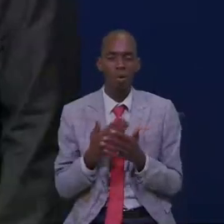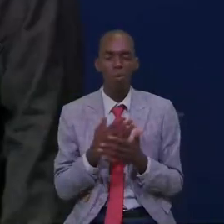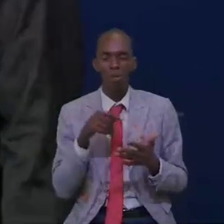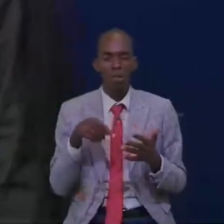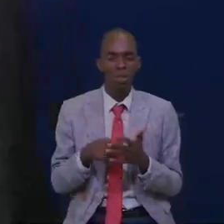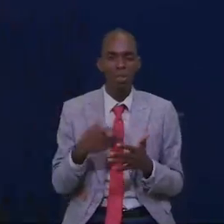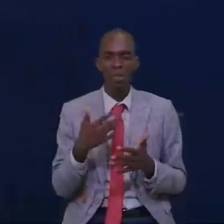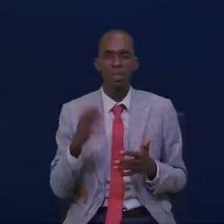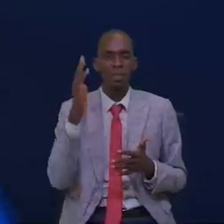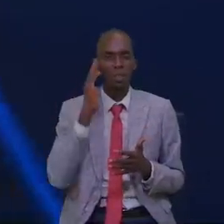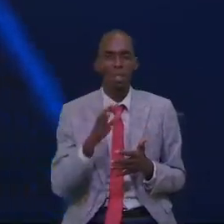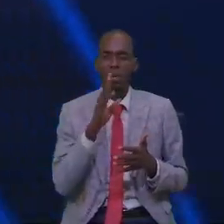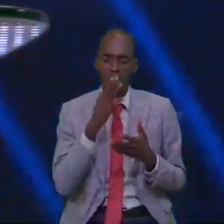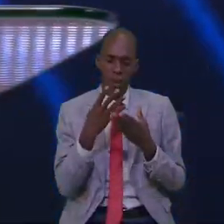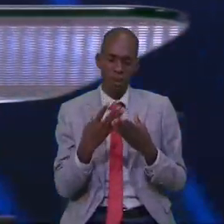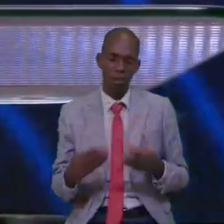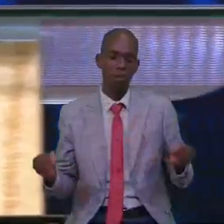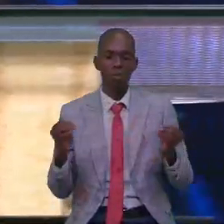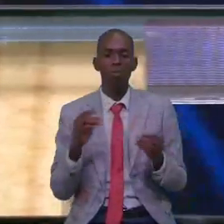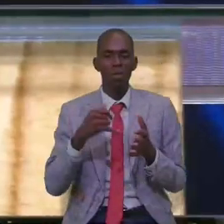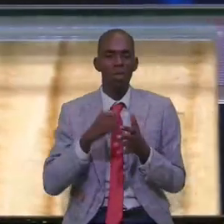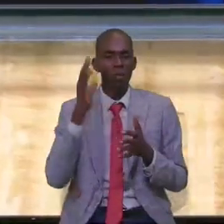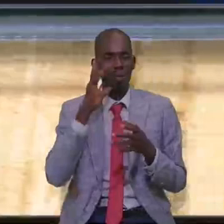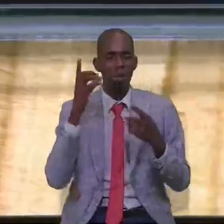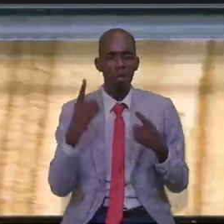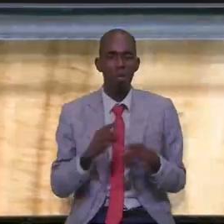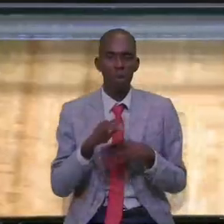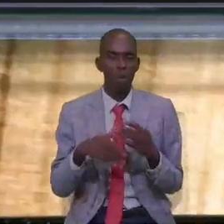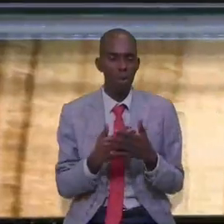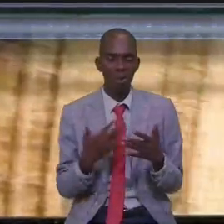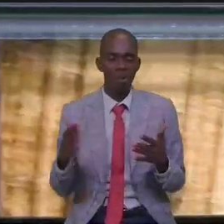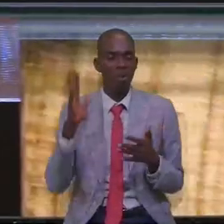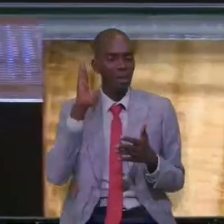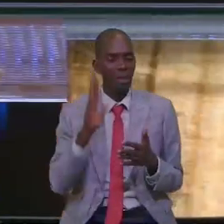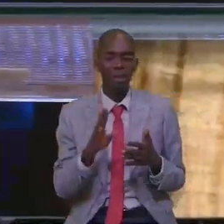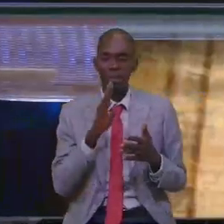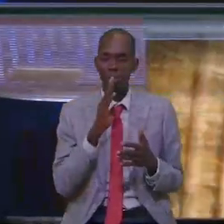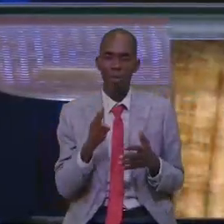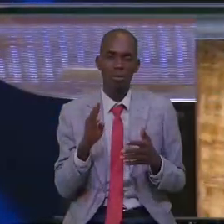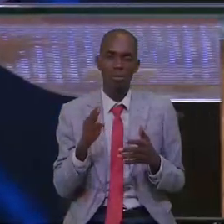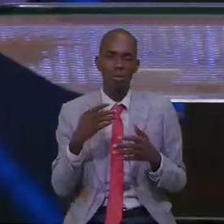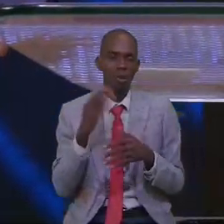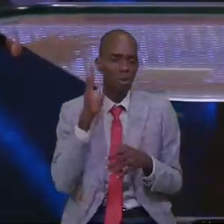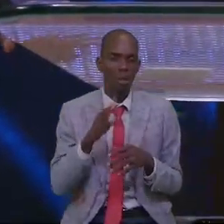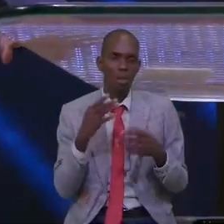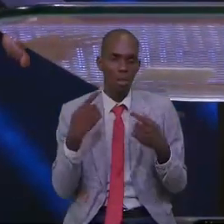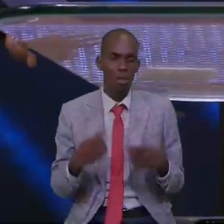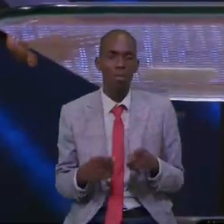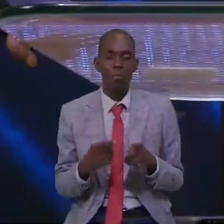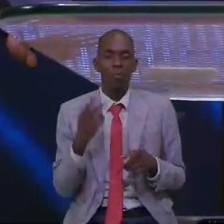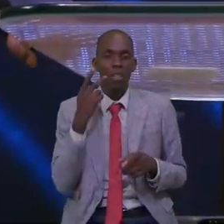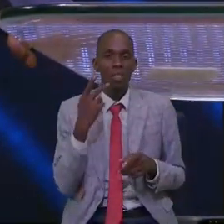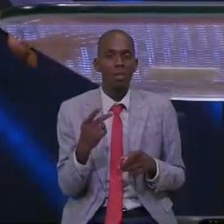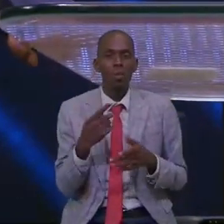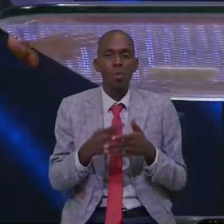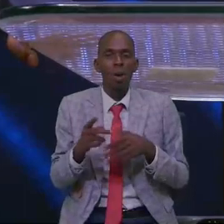va se passer. Toutes ces choses doivent se dissoudre. Qu'elles ne doivent pas être la sainteté de